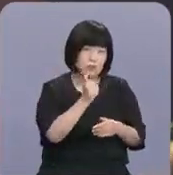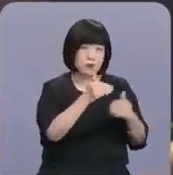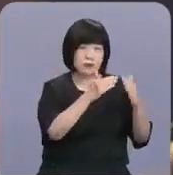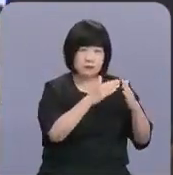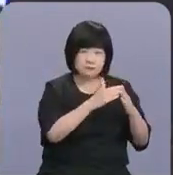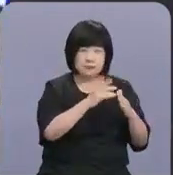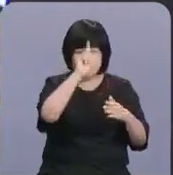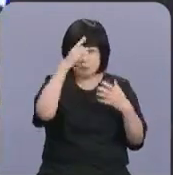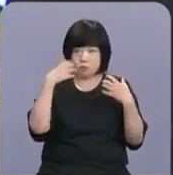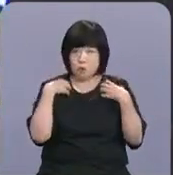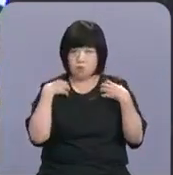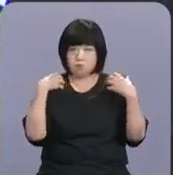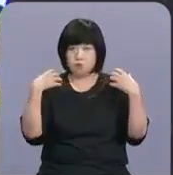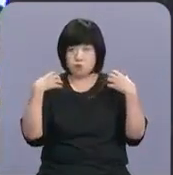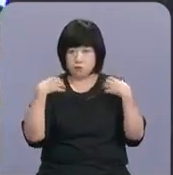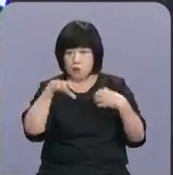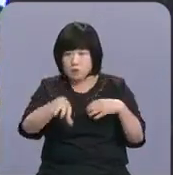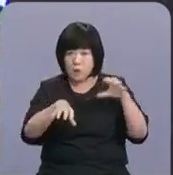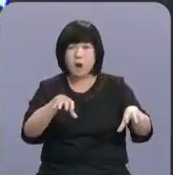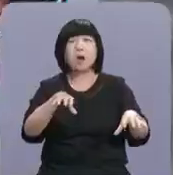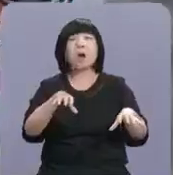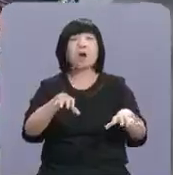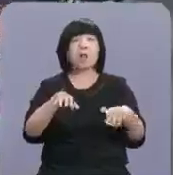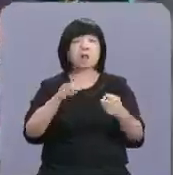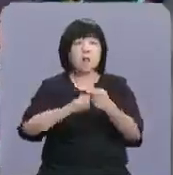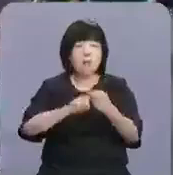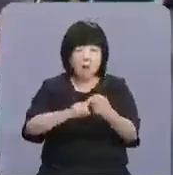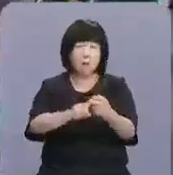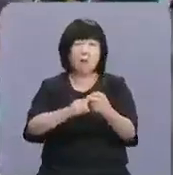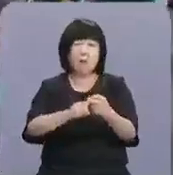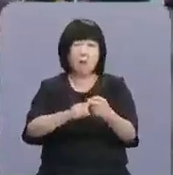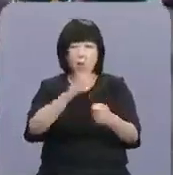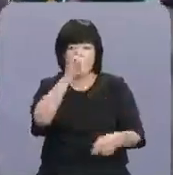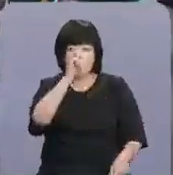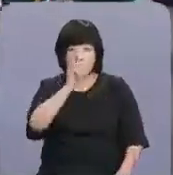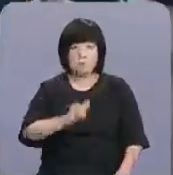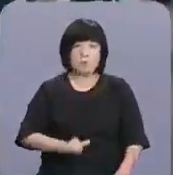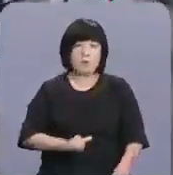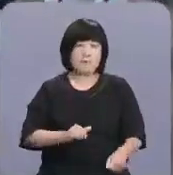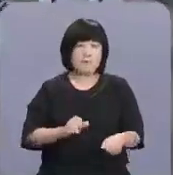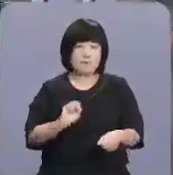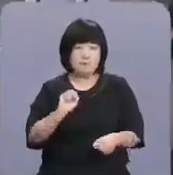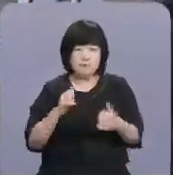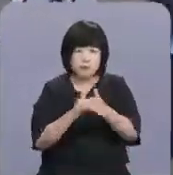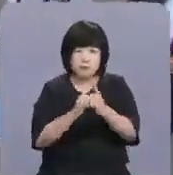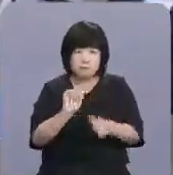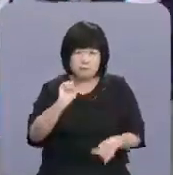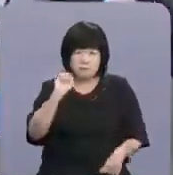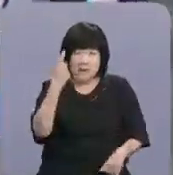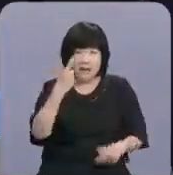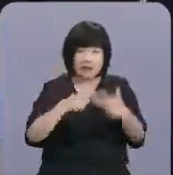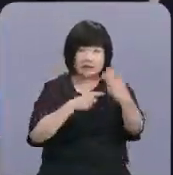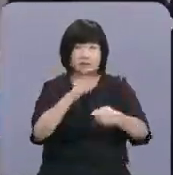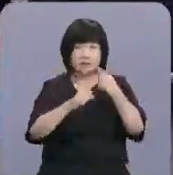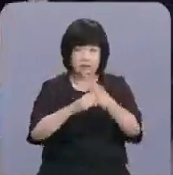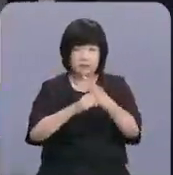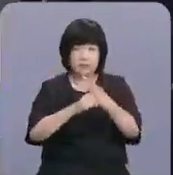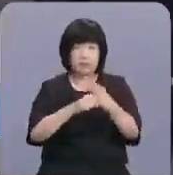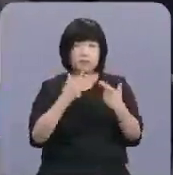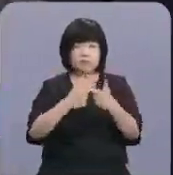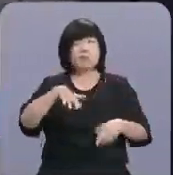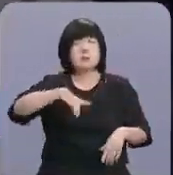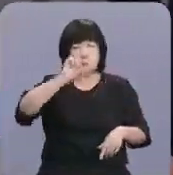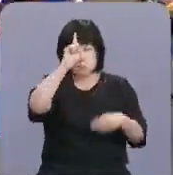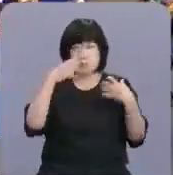등 당시 흔적이 고스란히 남아 있습니다. 6.25 전쟁 발발 71주년을 맞아 부산에서 처음으로 정부 주관